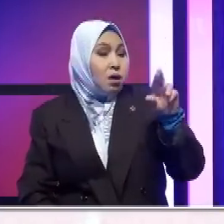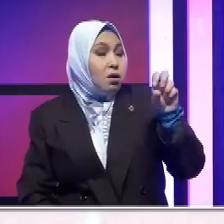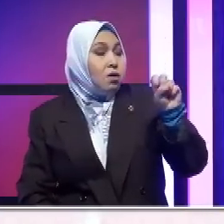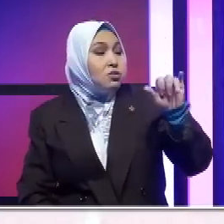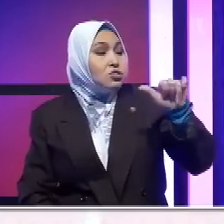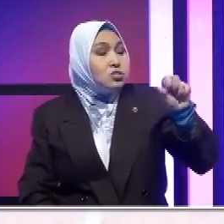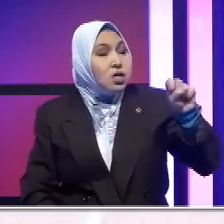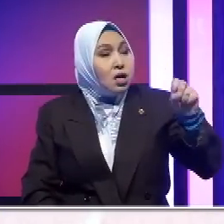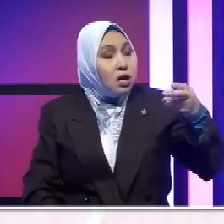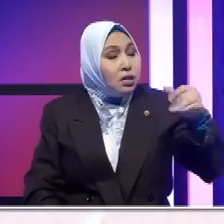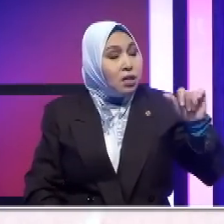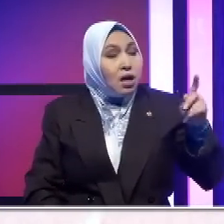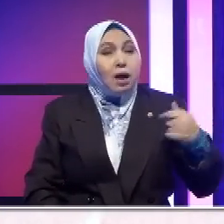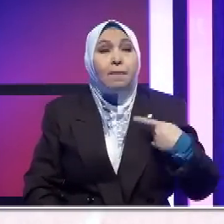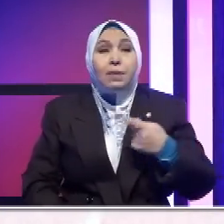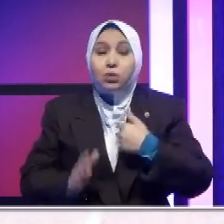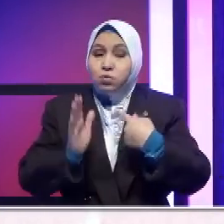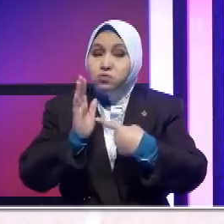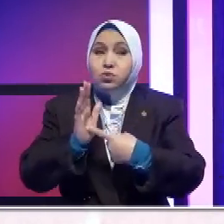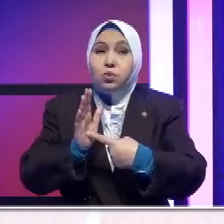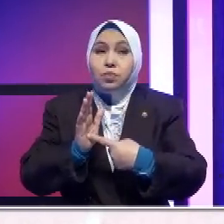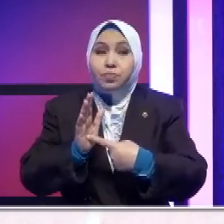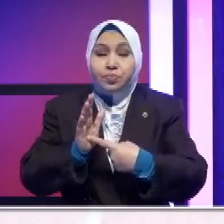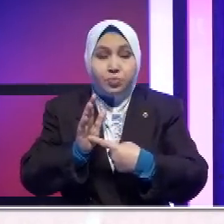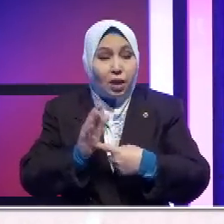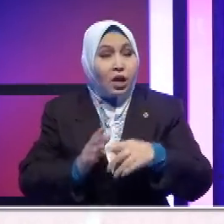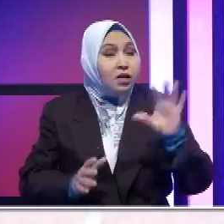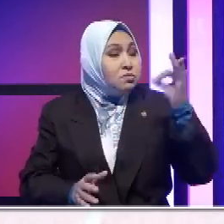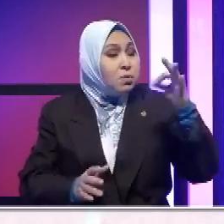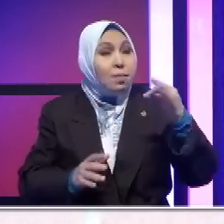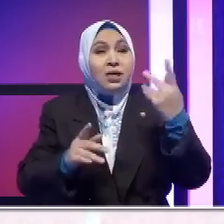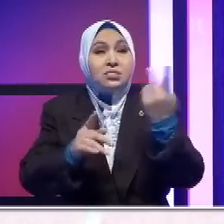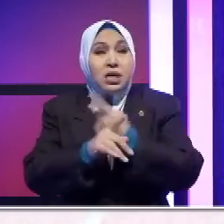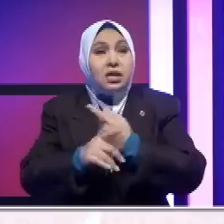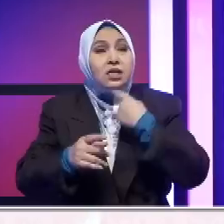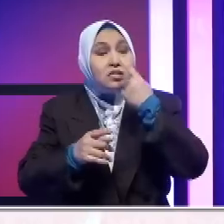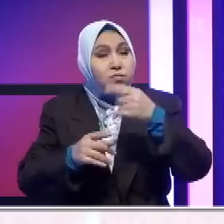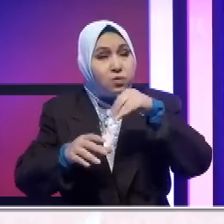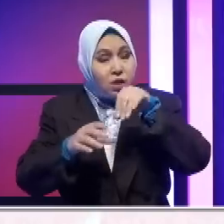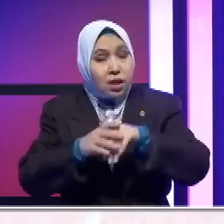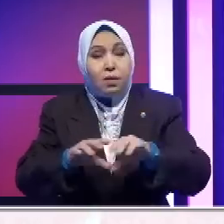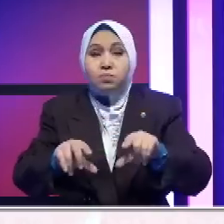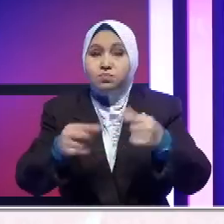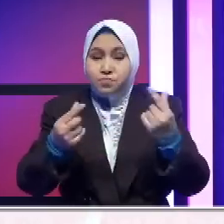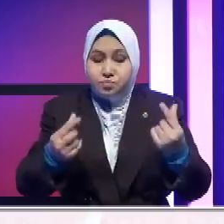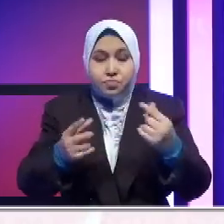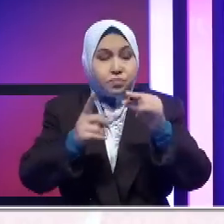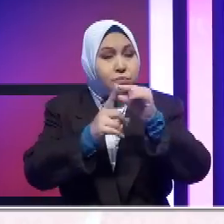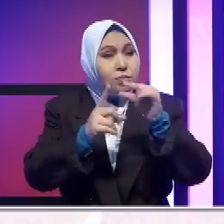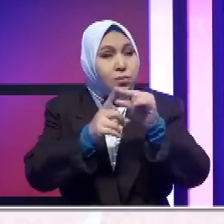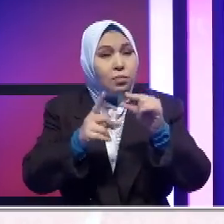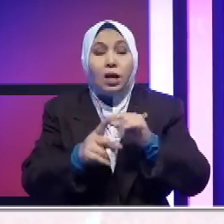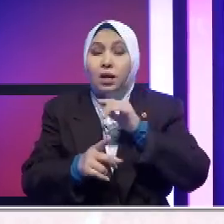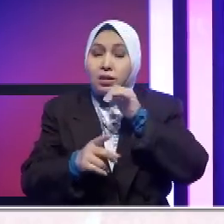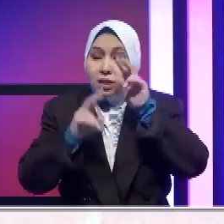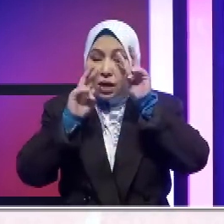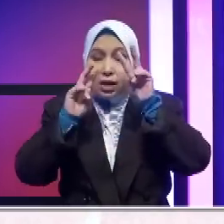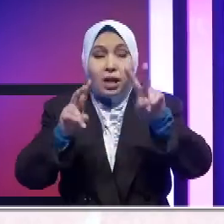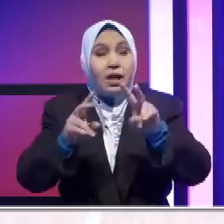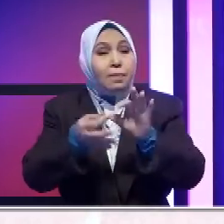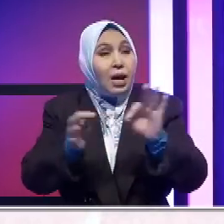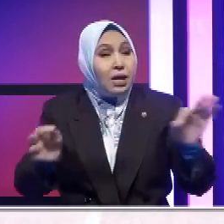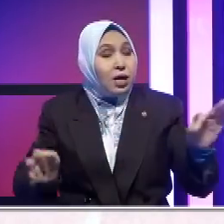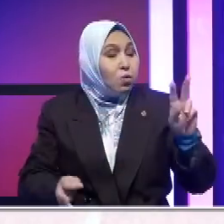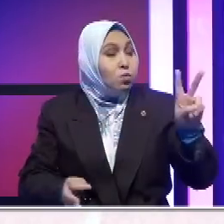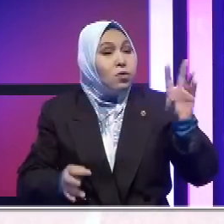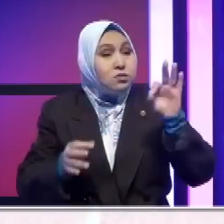yang maksudnya petunjuk ataupun benar. 19 kali disebut di dalam Al-Quran, Dan perkataan ini yang kita akan lihat pada ayat 29,